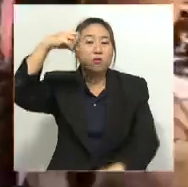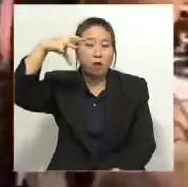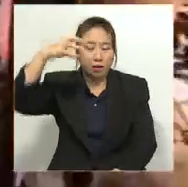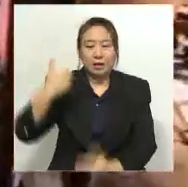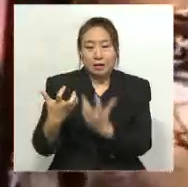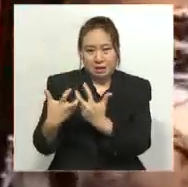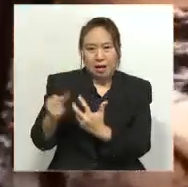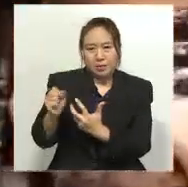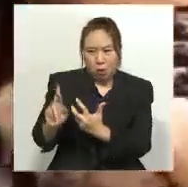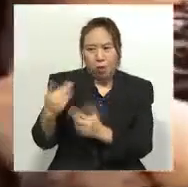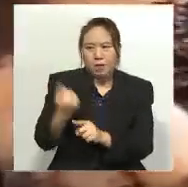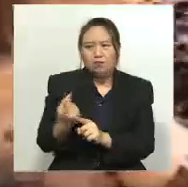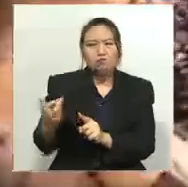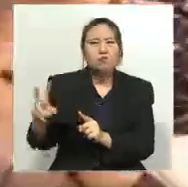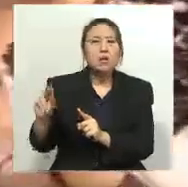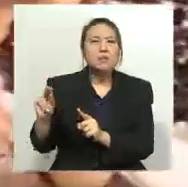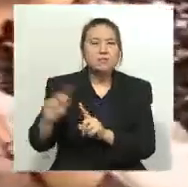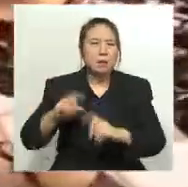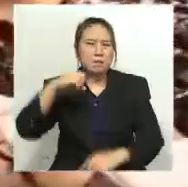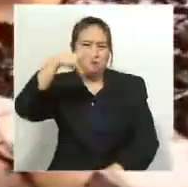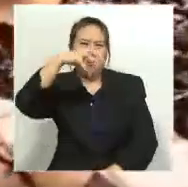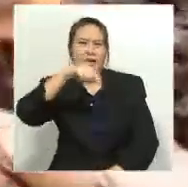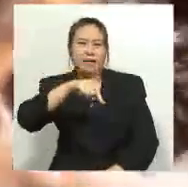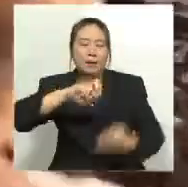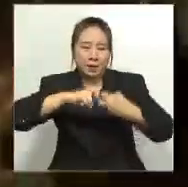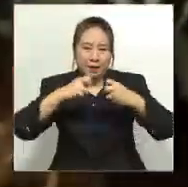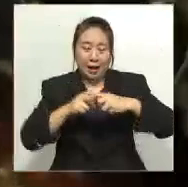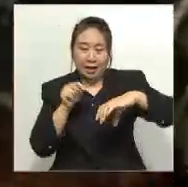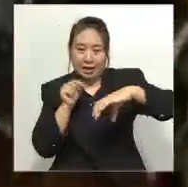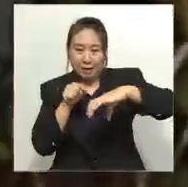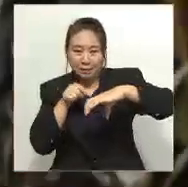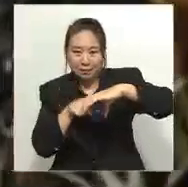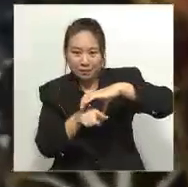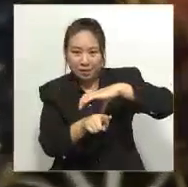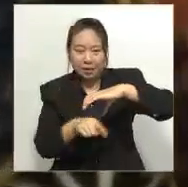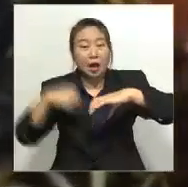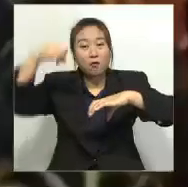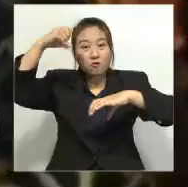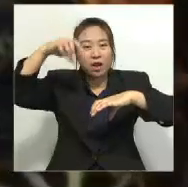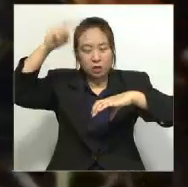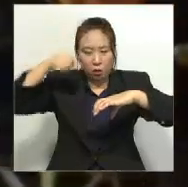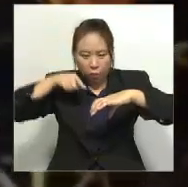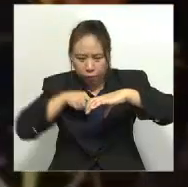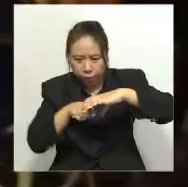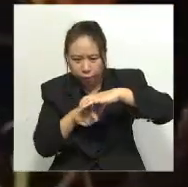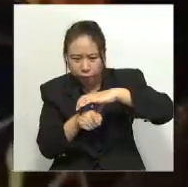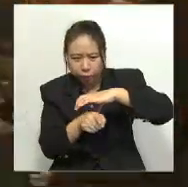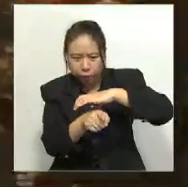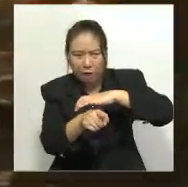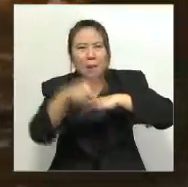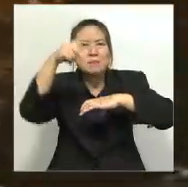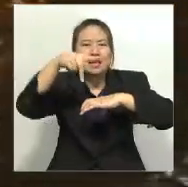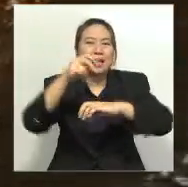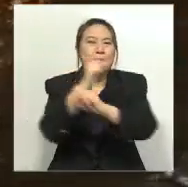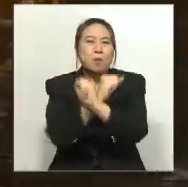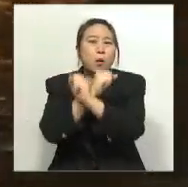มาเตรียมไว้กว่า30เครื่องและปัญหาด้านสภาพภายในถ้ำครับในส่วนของระบบไฟฟ้าก็ต้องมีการติดตั้งแบบพิเศษที่สามารถกันน้ำ